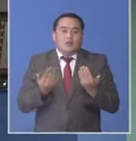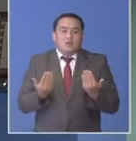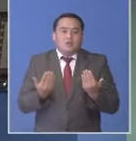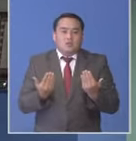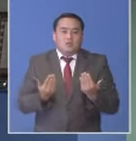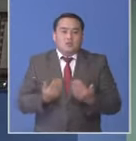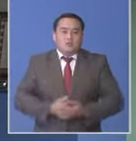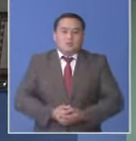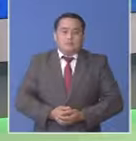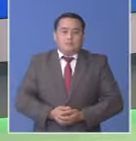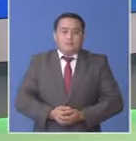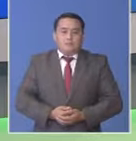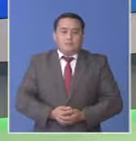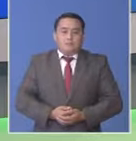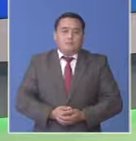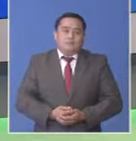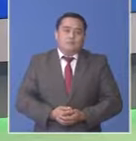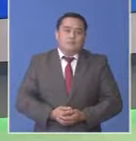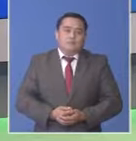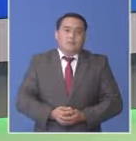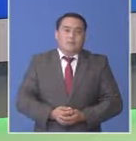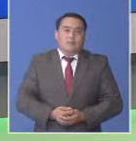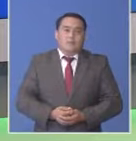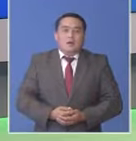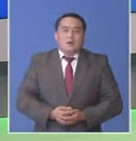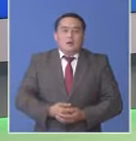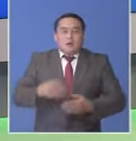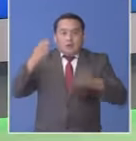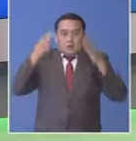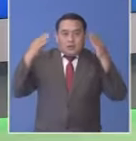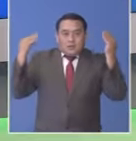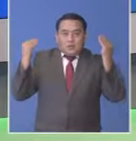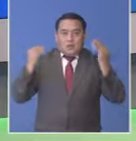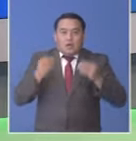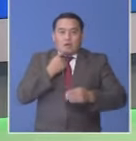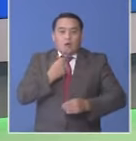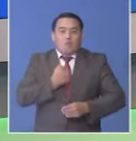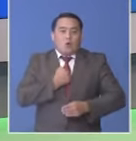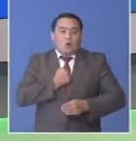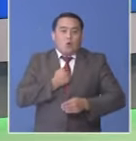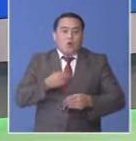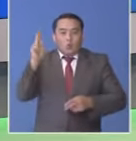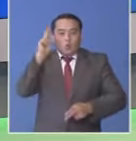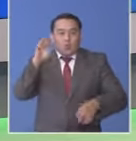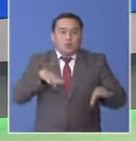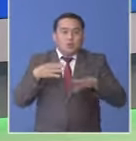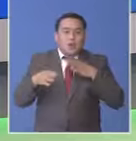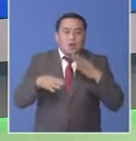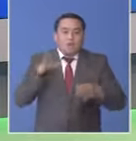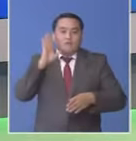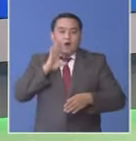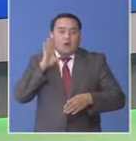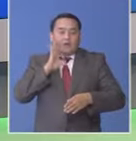на рынке труда. Бойцы десантно-штурмовых войск учатся форсировать водные